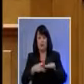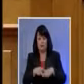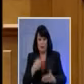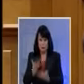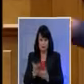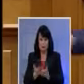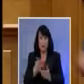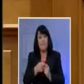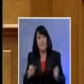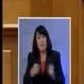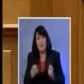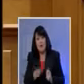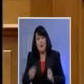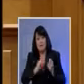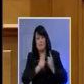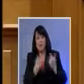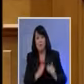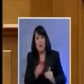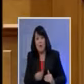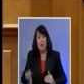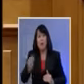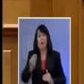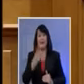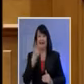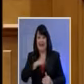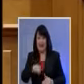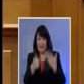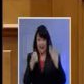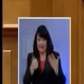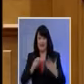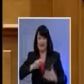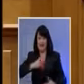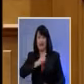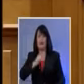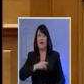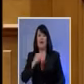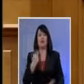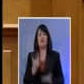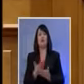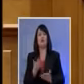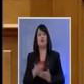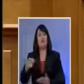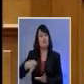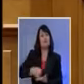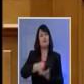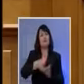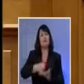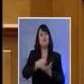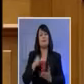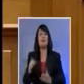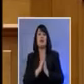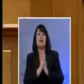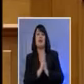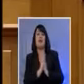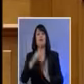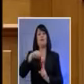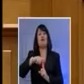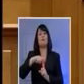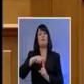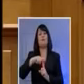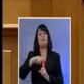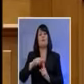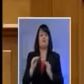μέτρα από τη συμφωνία 3,6 δισεκατομμύρια ευρώ. Και τότε παρακαλούσατε τον Τόμψεν να κρατήσει